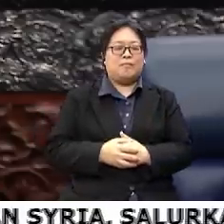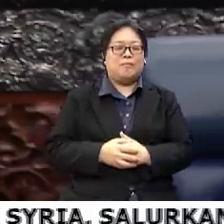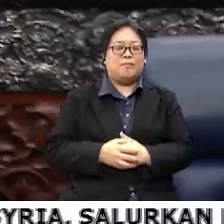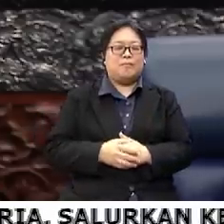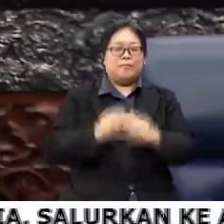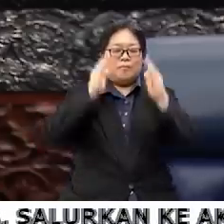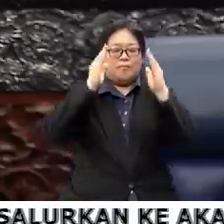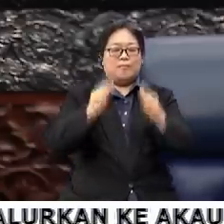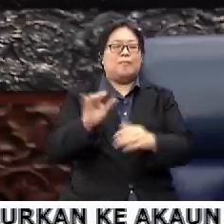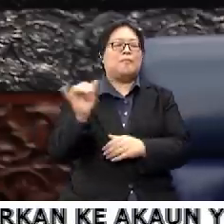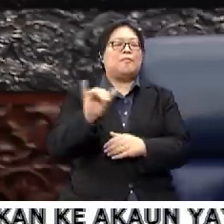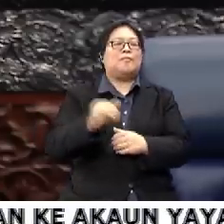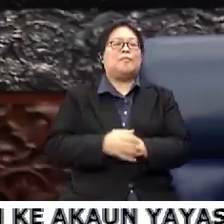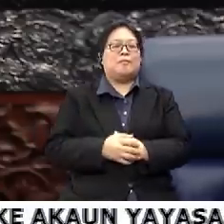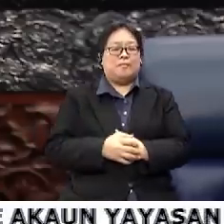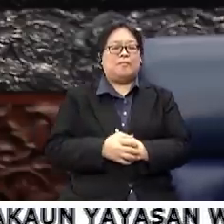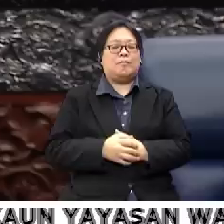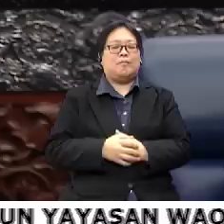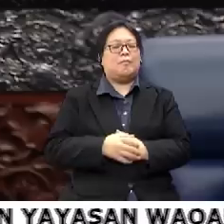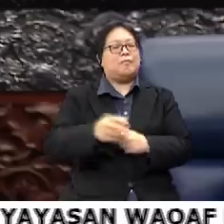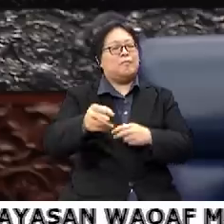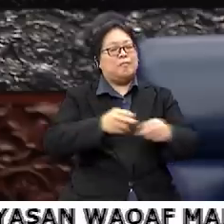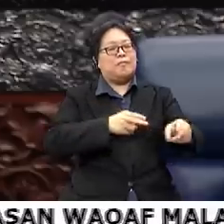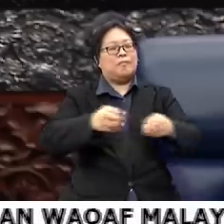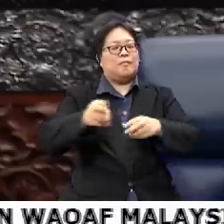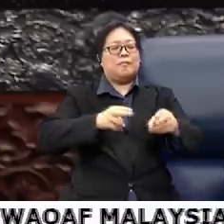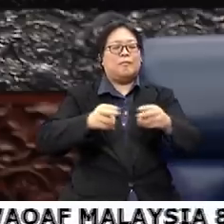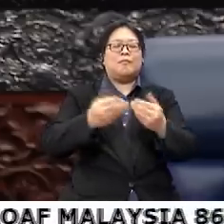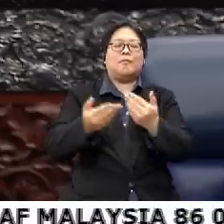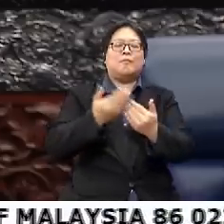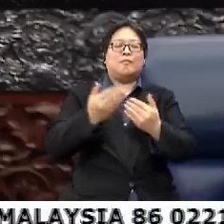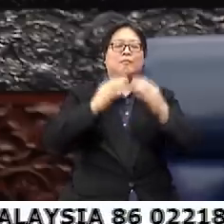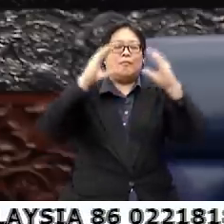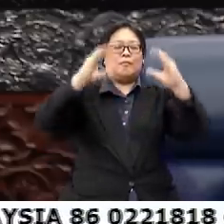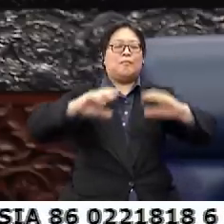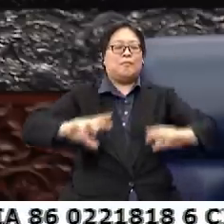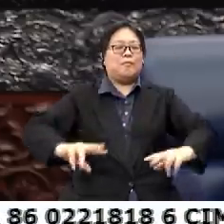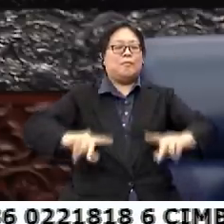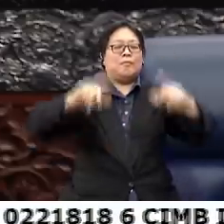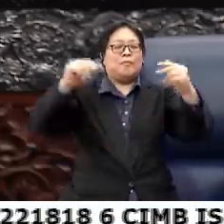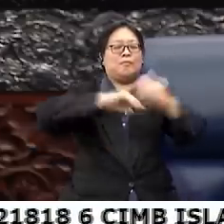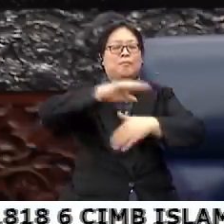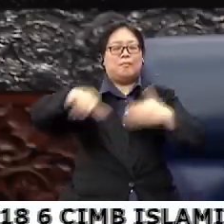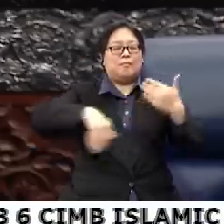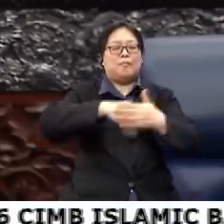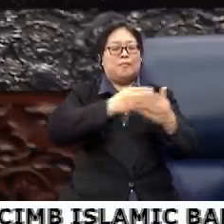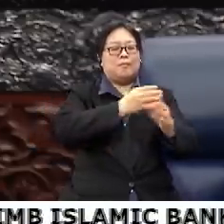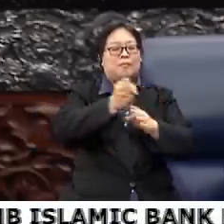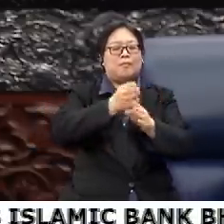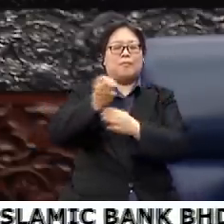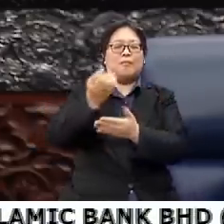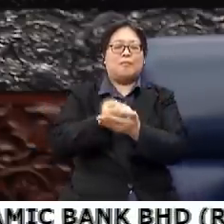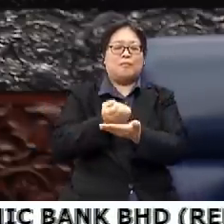perhatian mesti diberikan kepada usaha-usaha untuk memudah cara pertumbuhan dalam semua sektor ekonomi